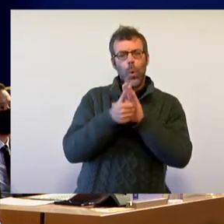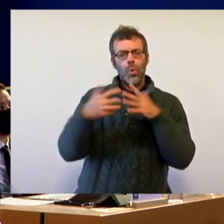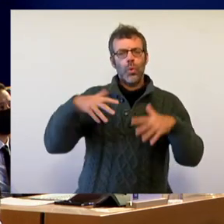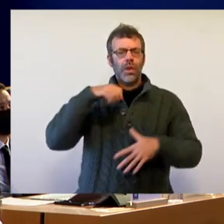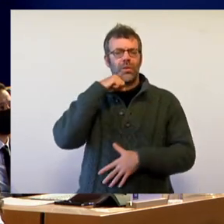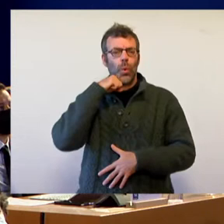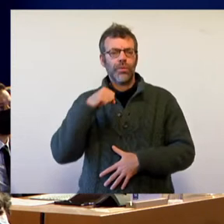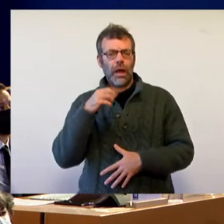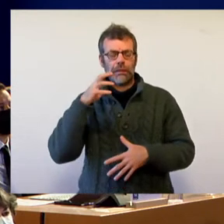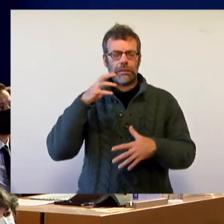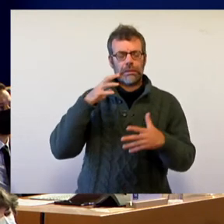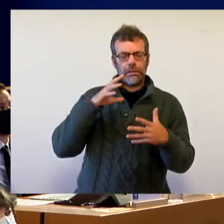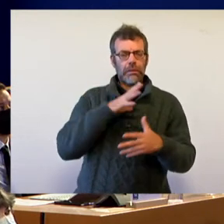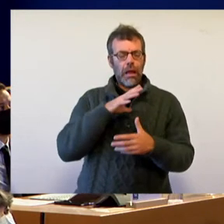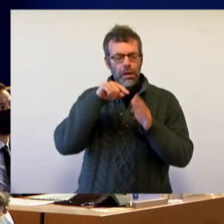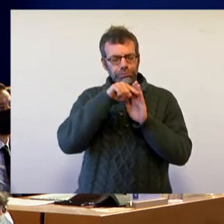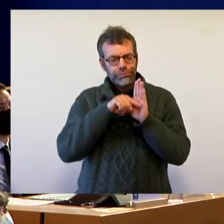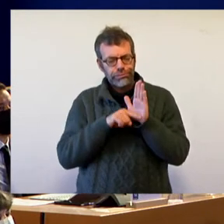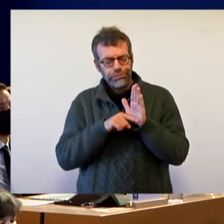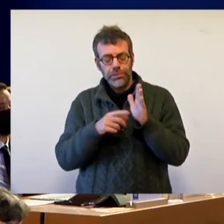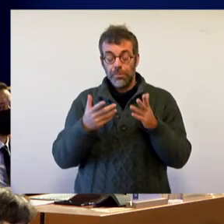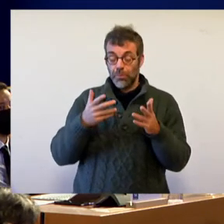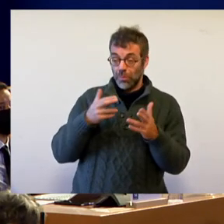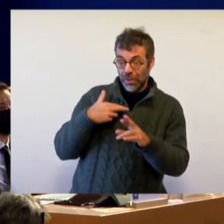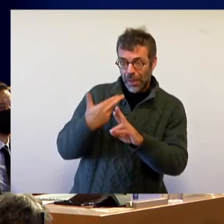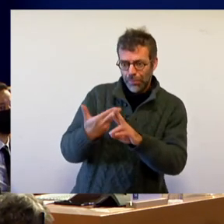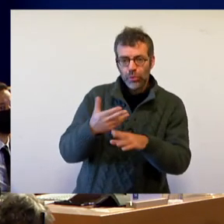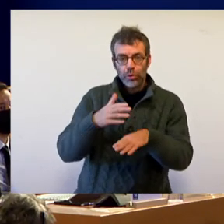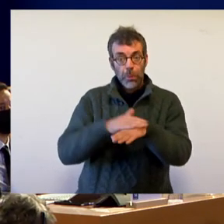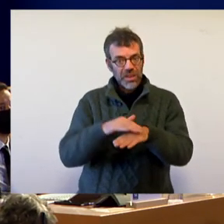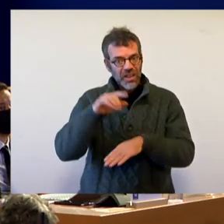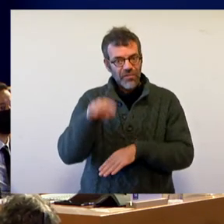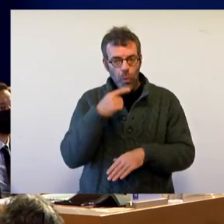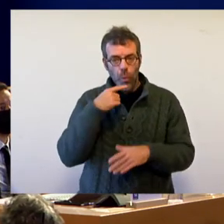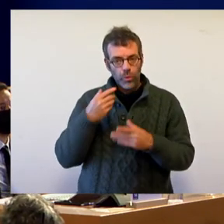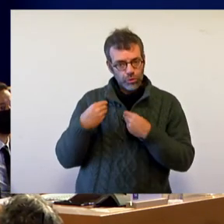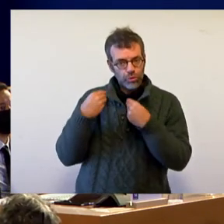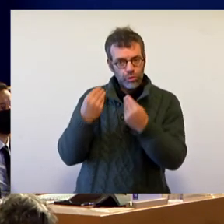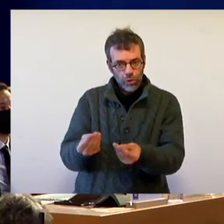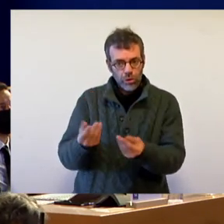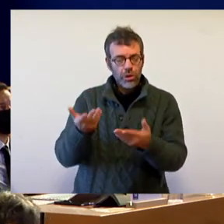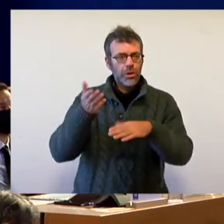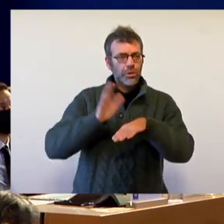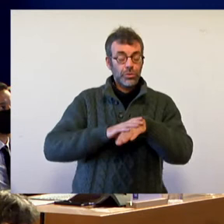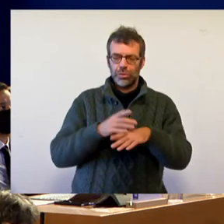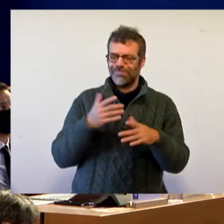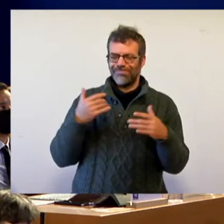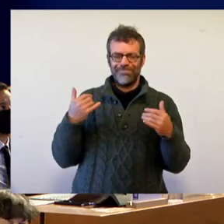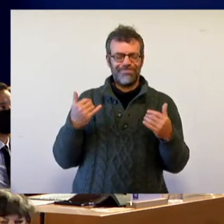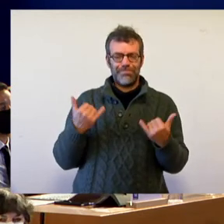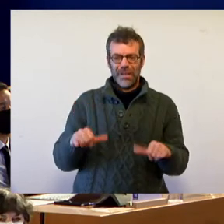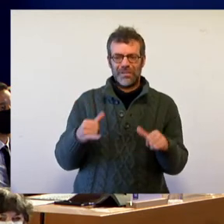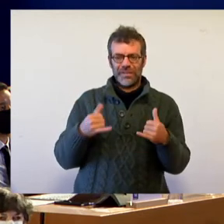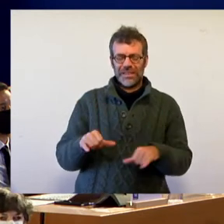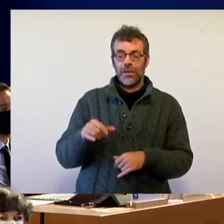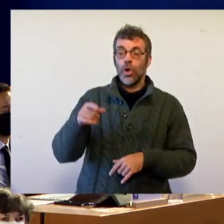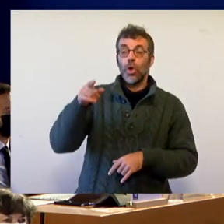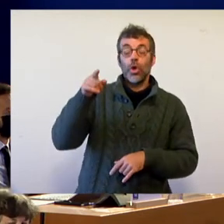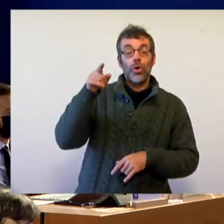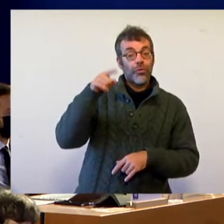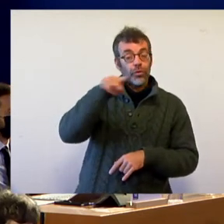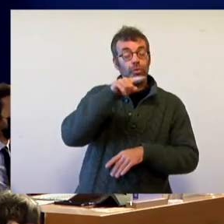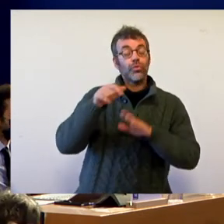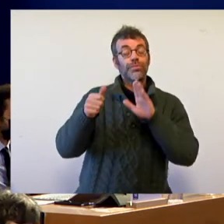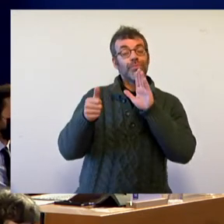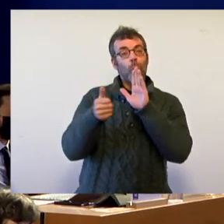agents, on doit apporter une réponse politique, et aujourd'hui, je considère que le compte n'y est pas. Vous n'êtes pas là pour être que des gestionnaires, c'est